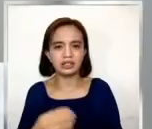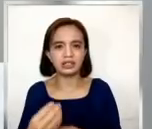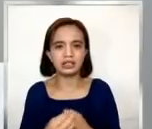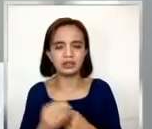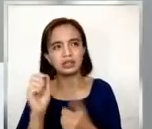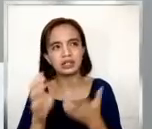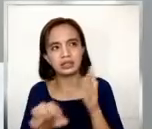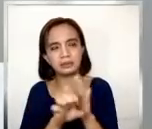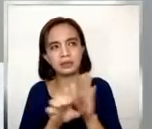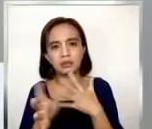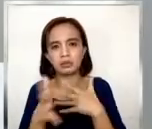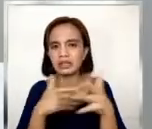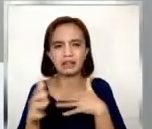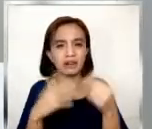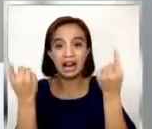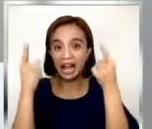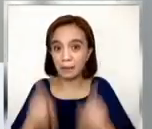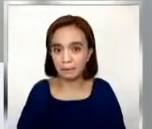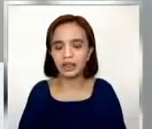ang mangyari,